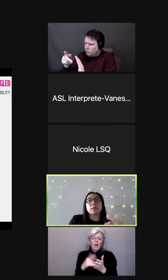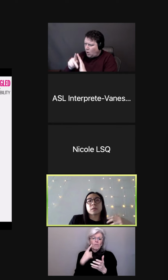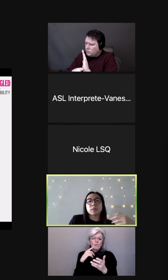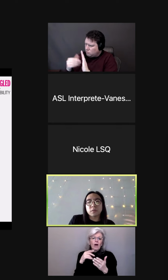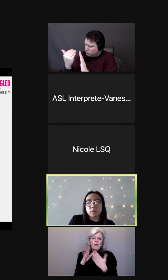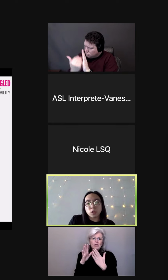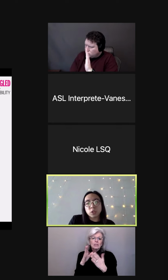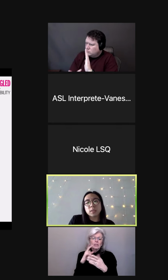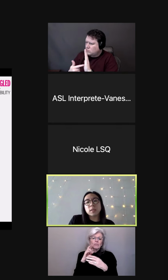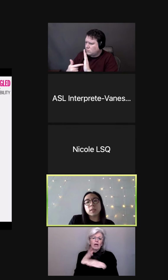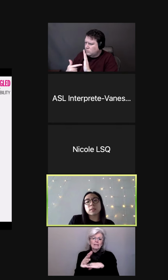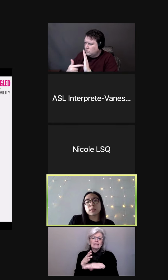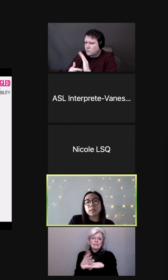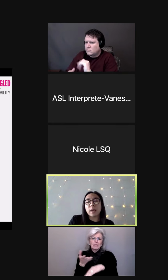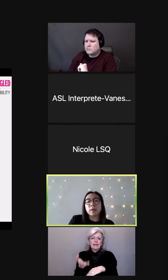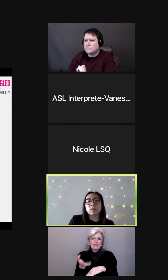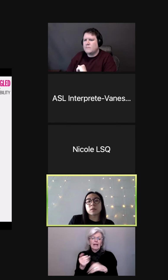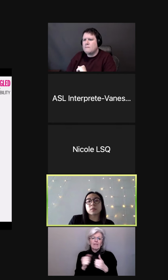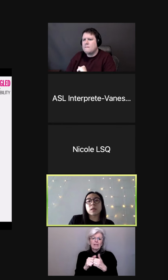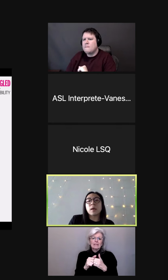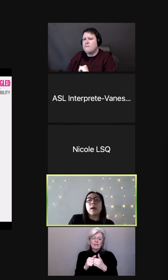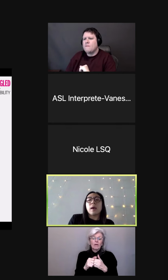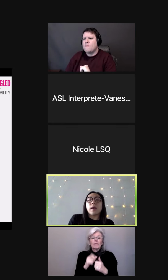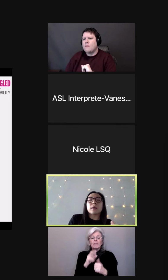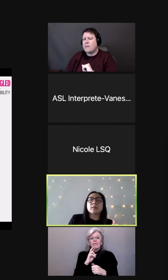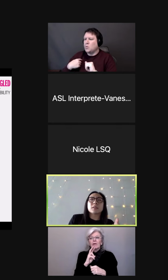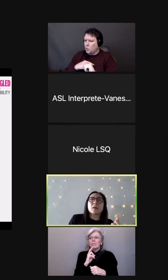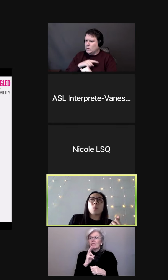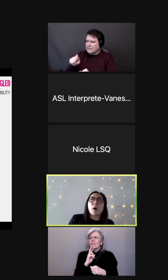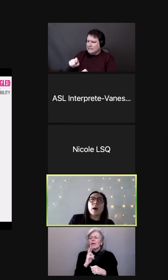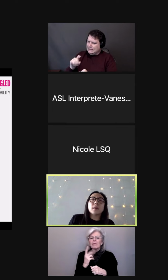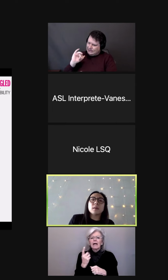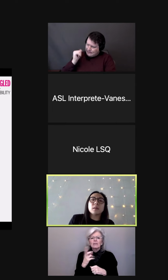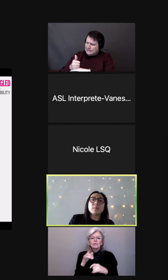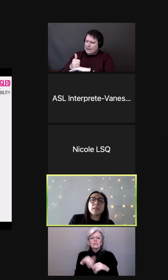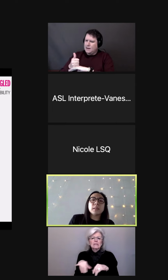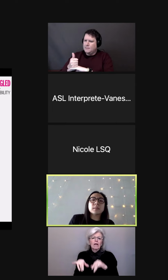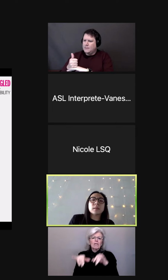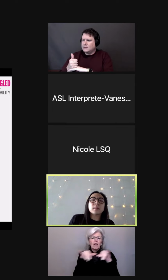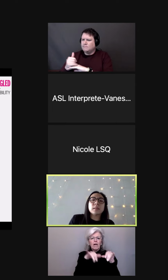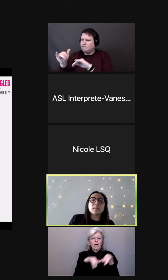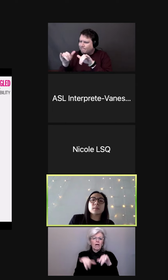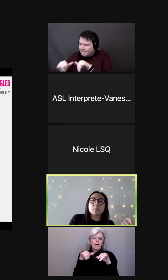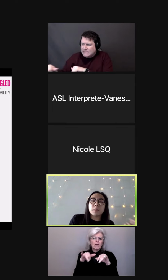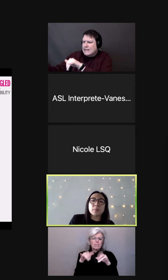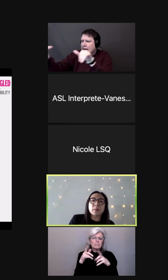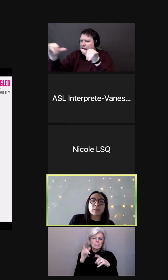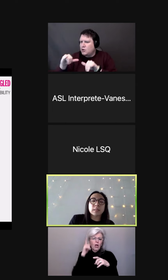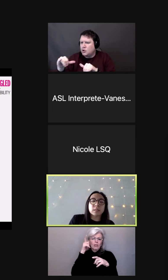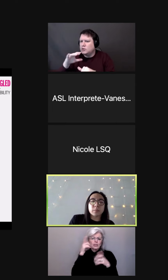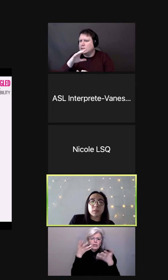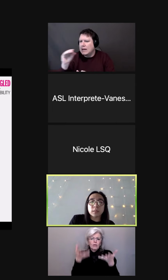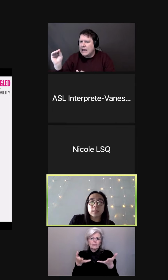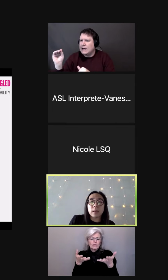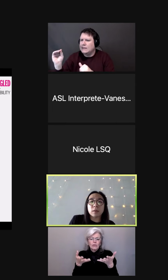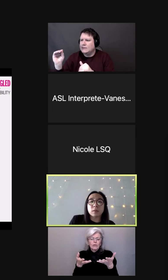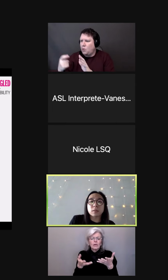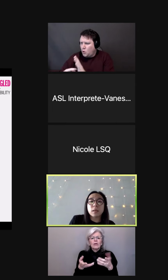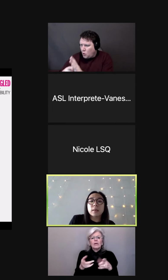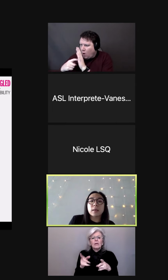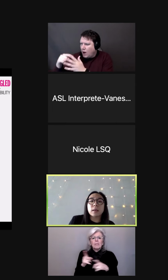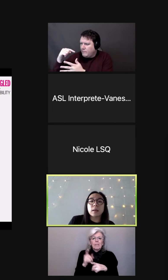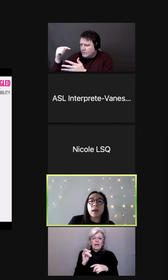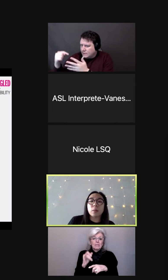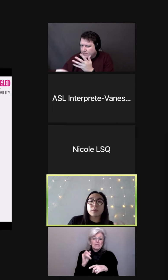'accessibilité, c'est vraiment quelque chose de standard, de logistique et bien que ça veut dire